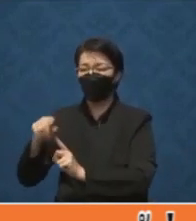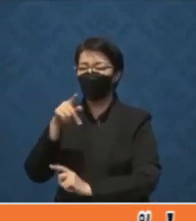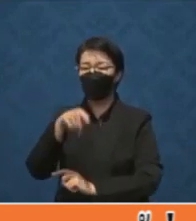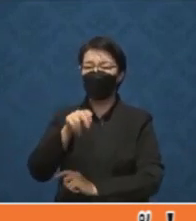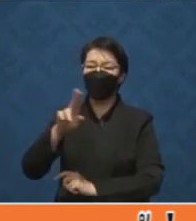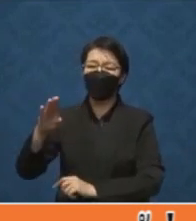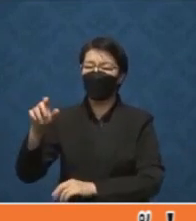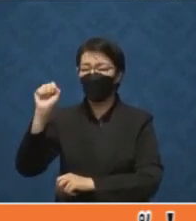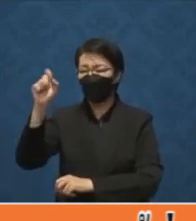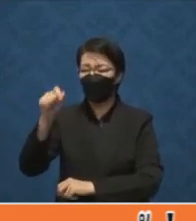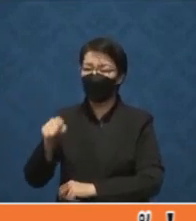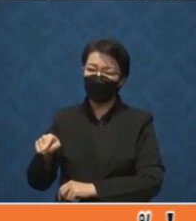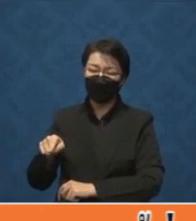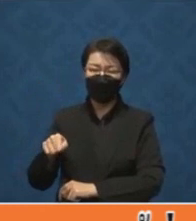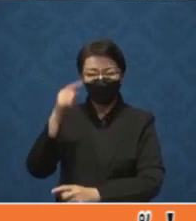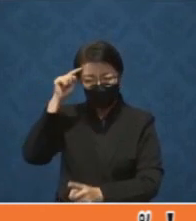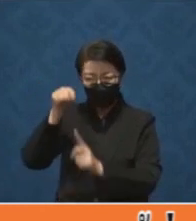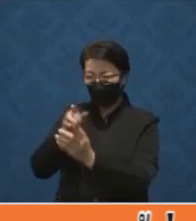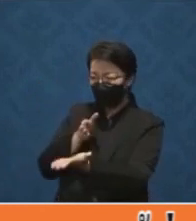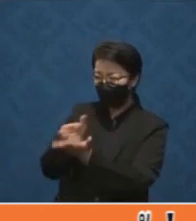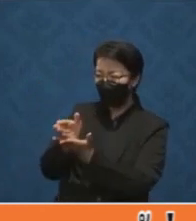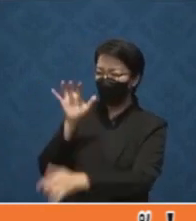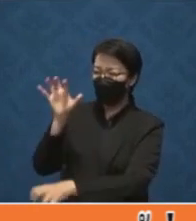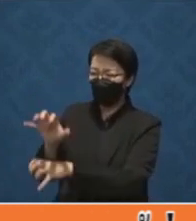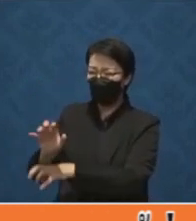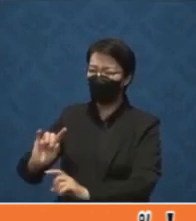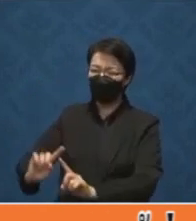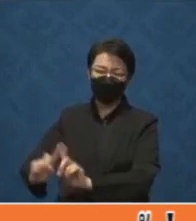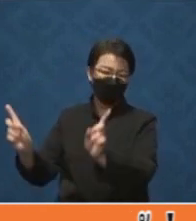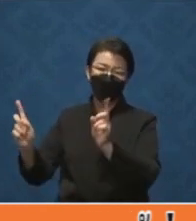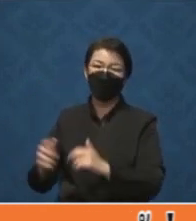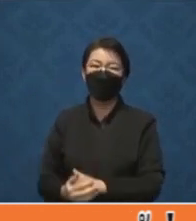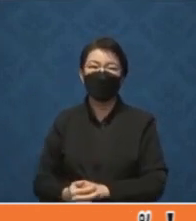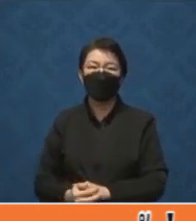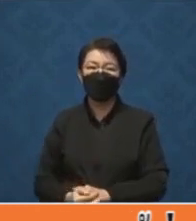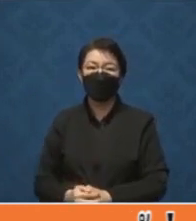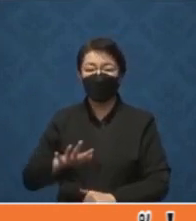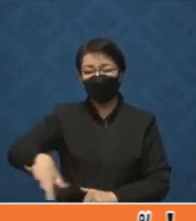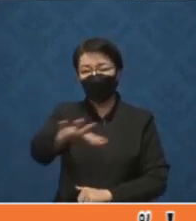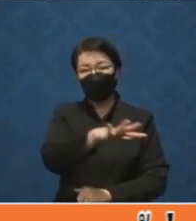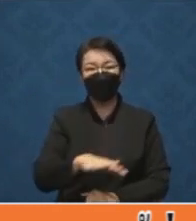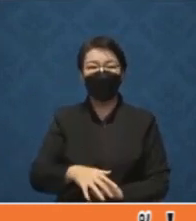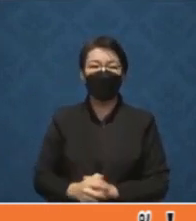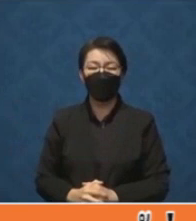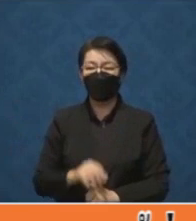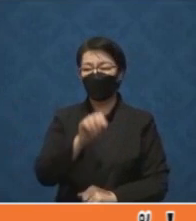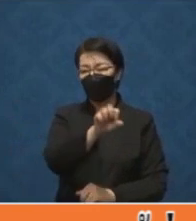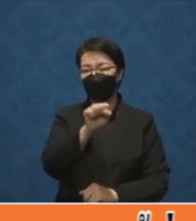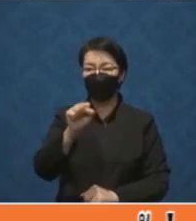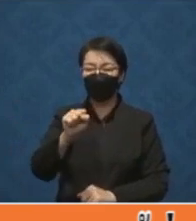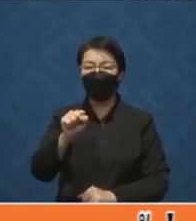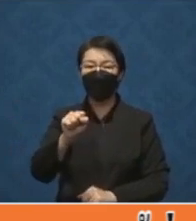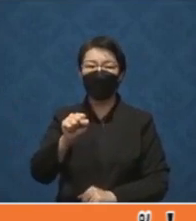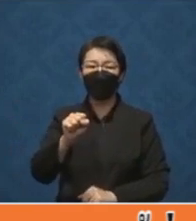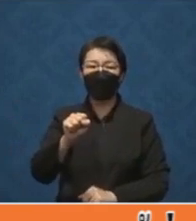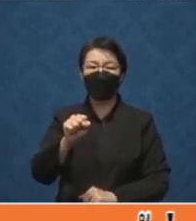ก.ฉุกเฉินที่ประกาศใช้ในฉบับนี้มุ่งบังคับใช้พวกเราในฐานะสมาชิ